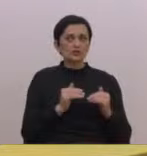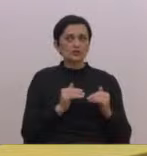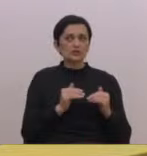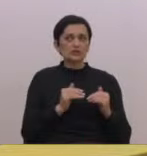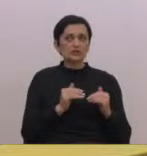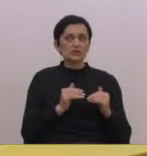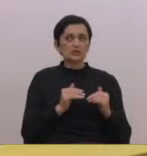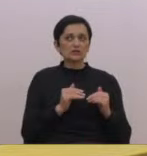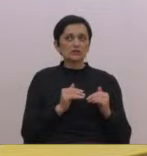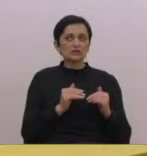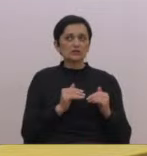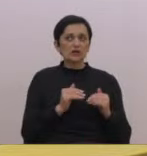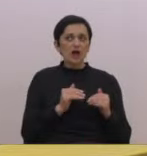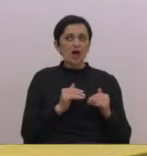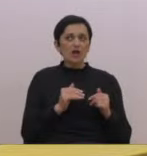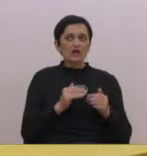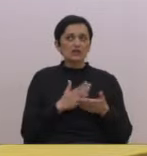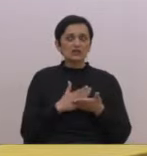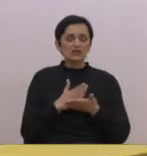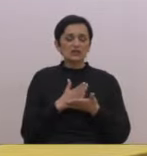ასე იგი, წილი